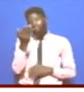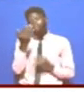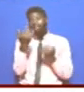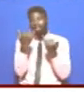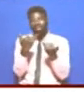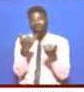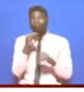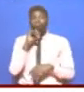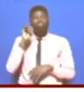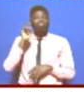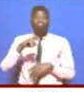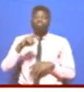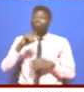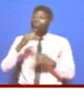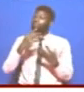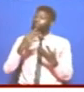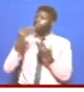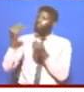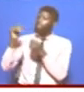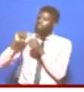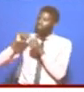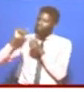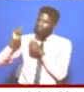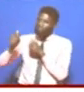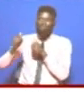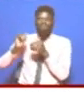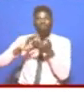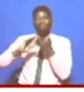hawatembei mbali na gharama kubwa.